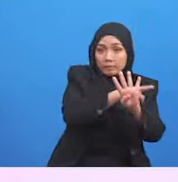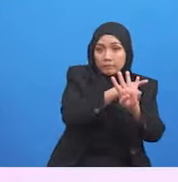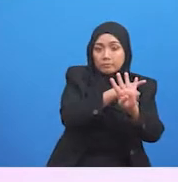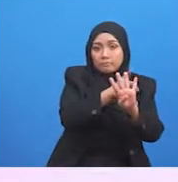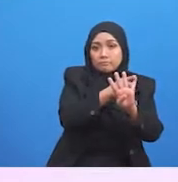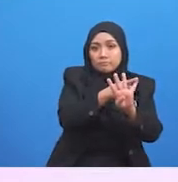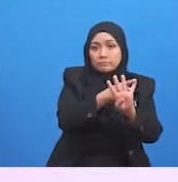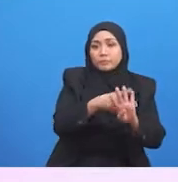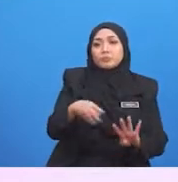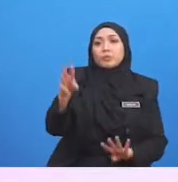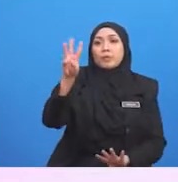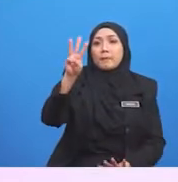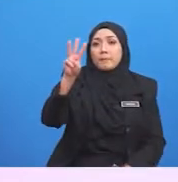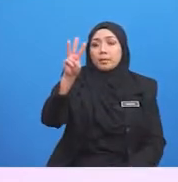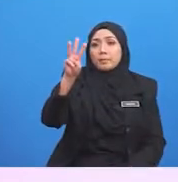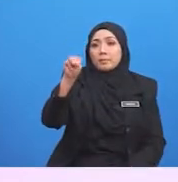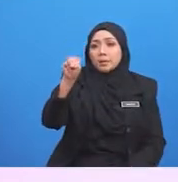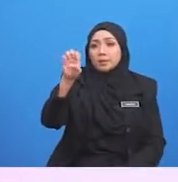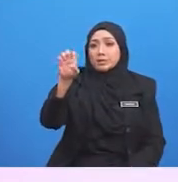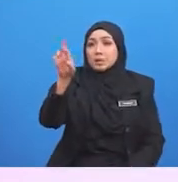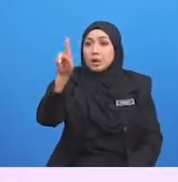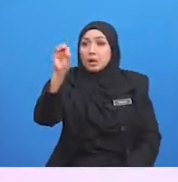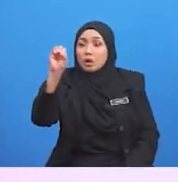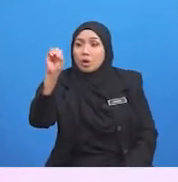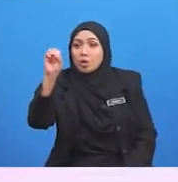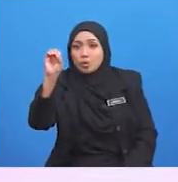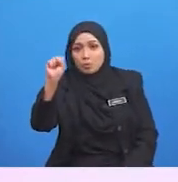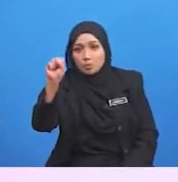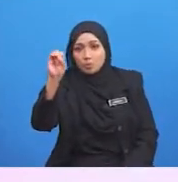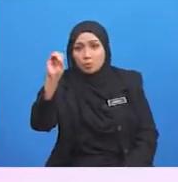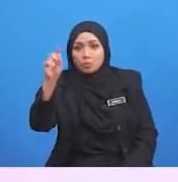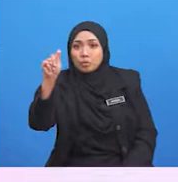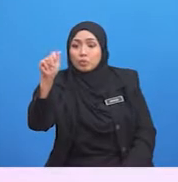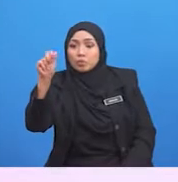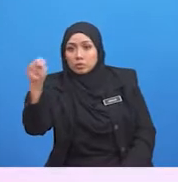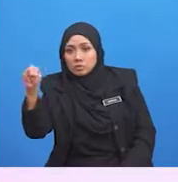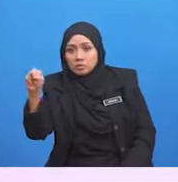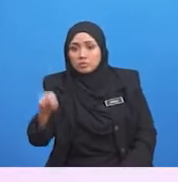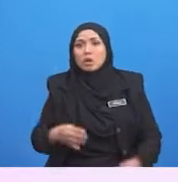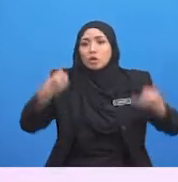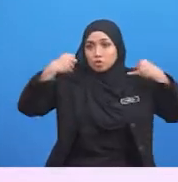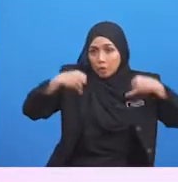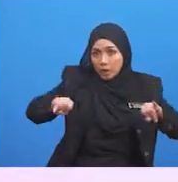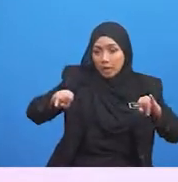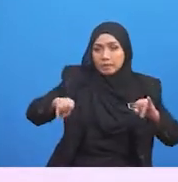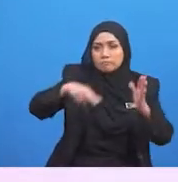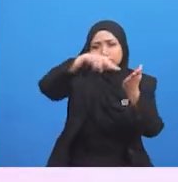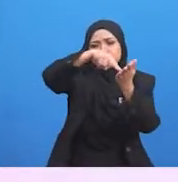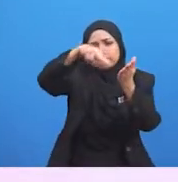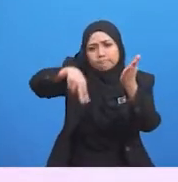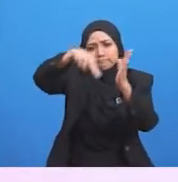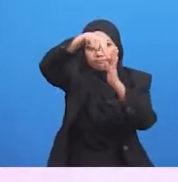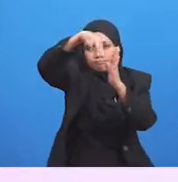peringkat kemerosotan. Pada peringkat ini, jualan semakin menurun kerana produk